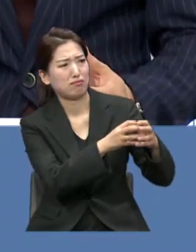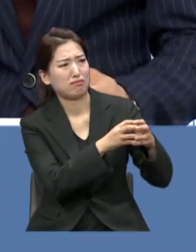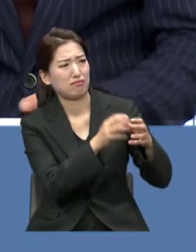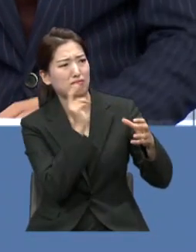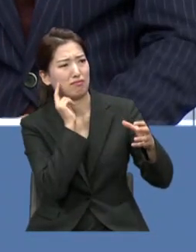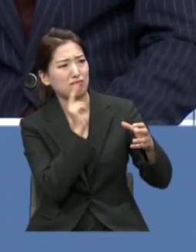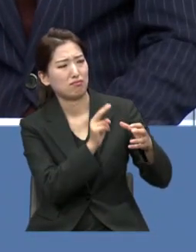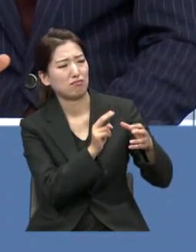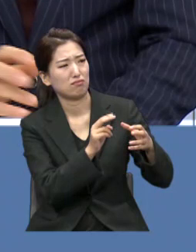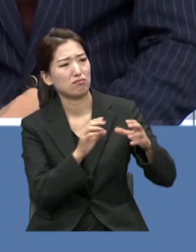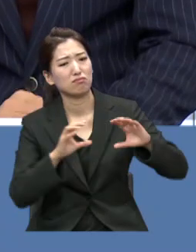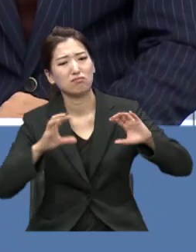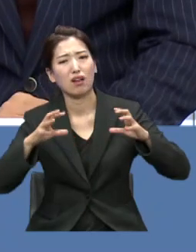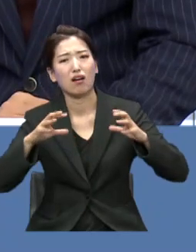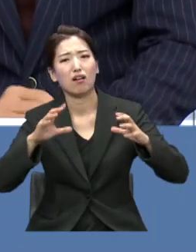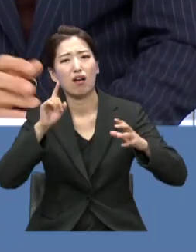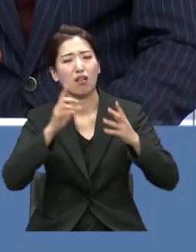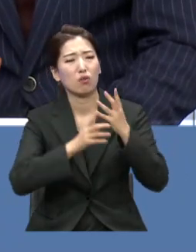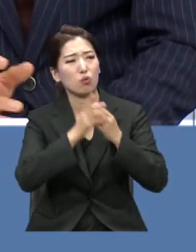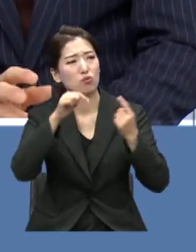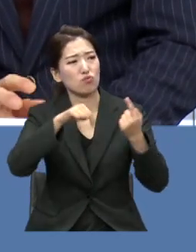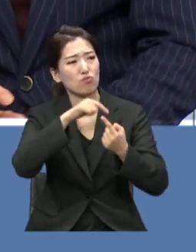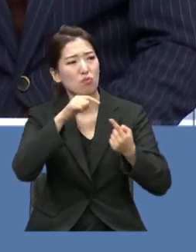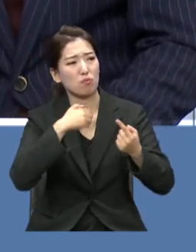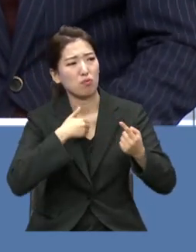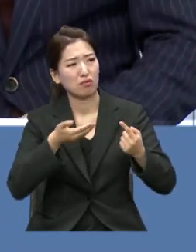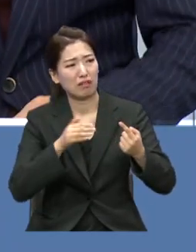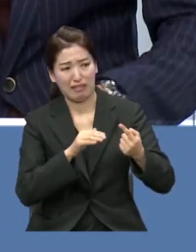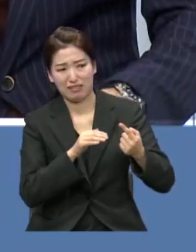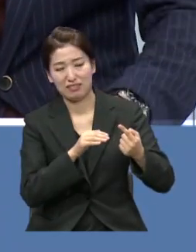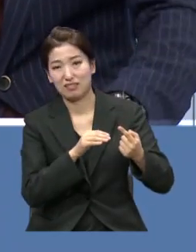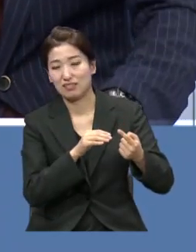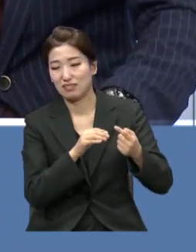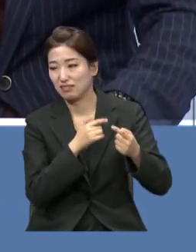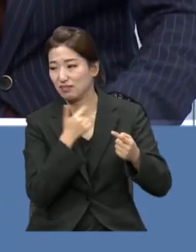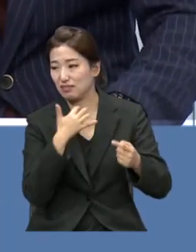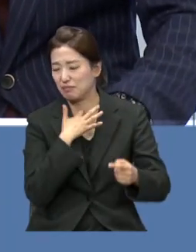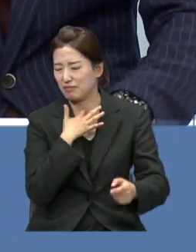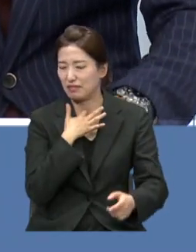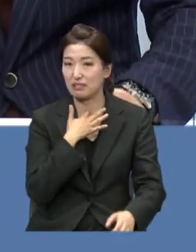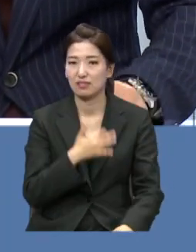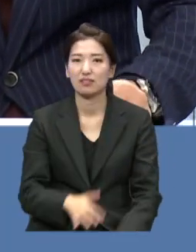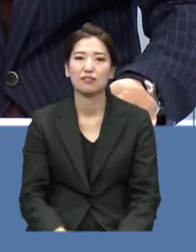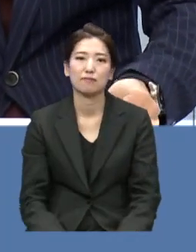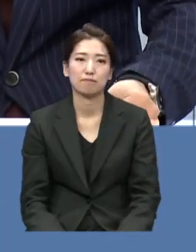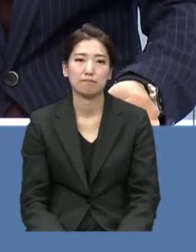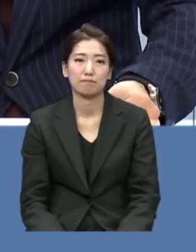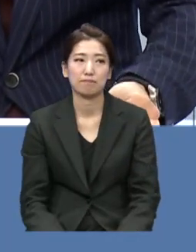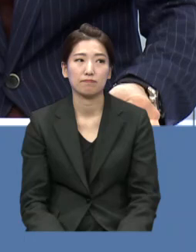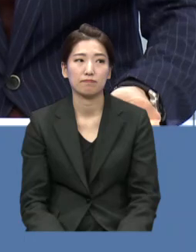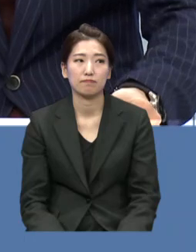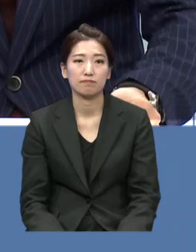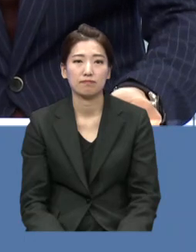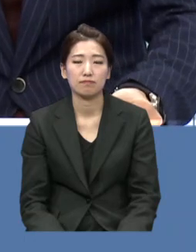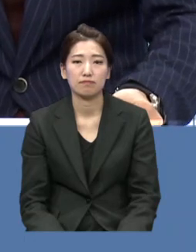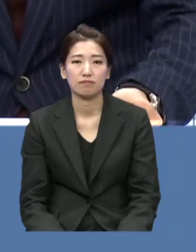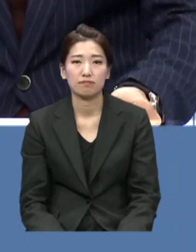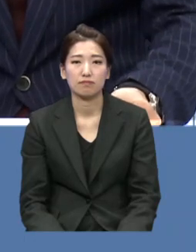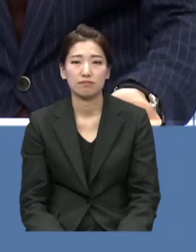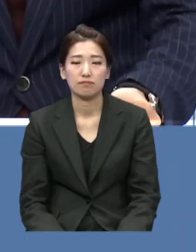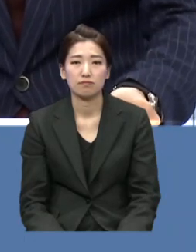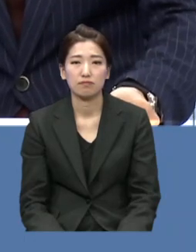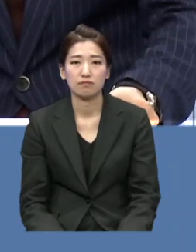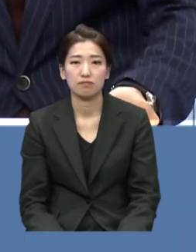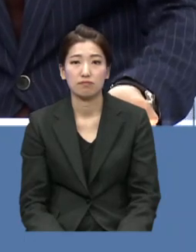수 있지만 그 내부 결집이 결국 한 30% 이쪽 저쪽 되는 거거든요 내부만 결집이 갖고 청소는 이길 수 없는 거예요 그러면